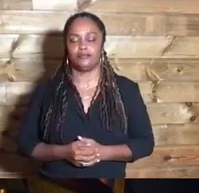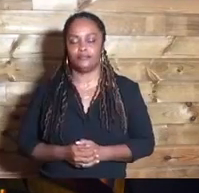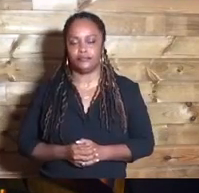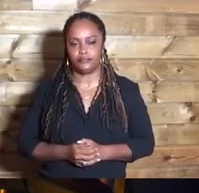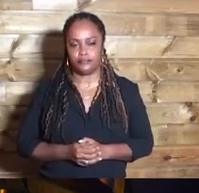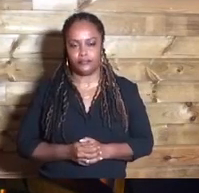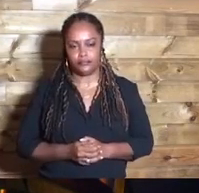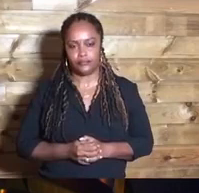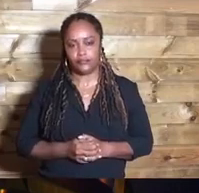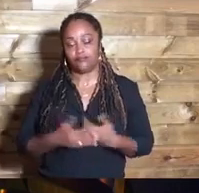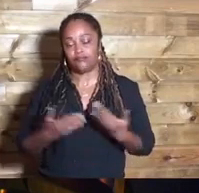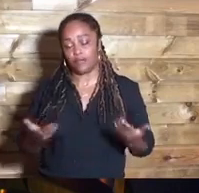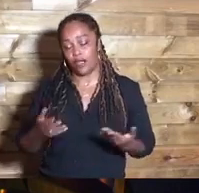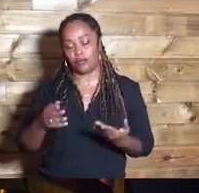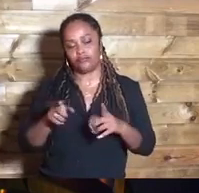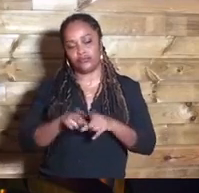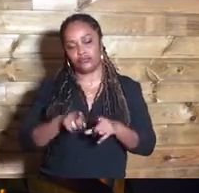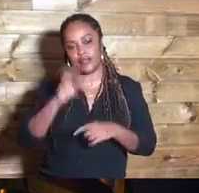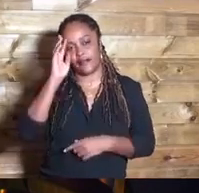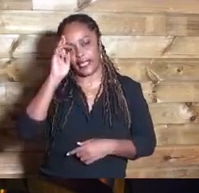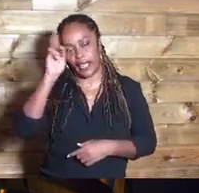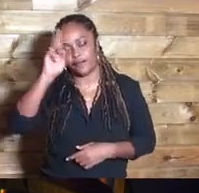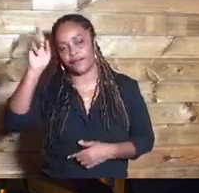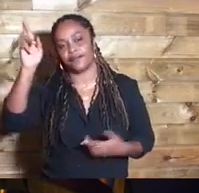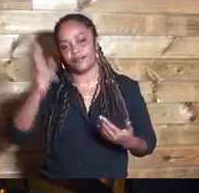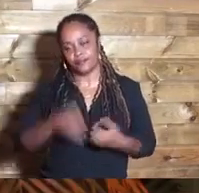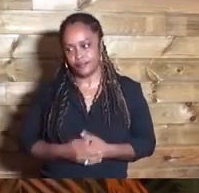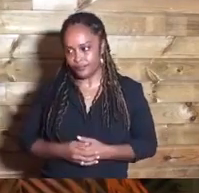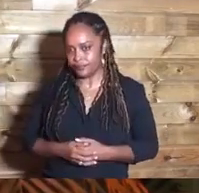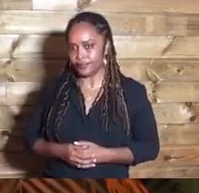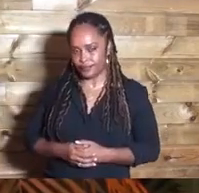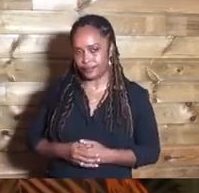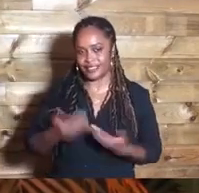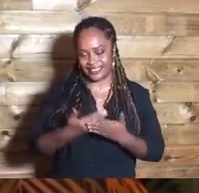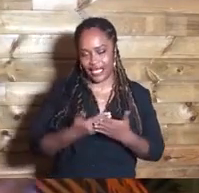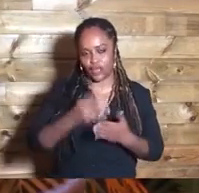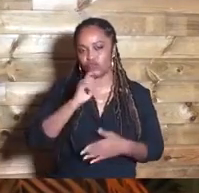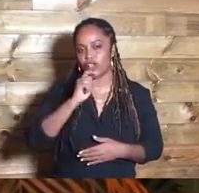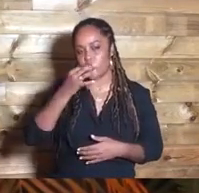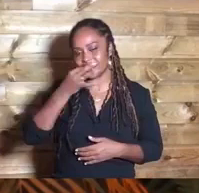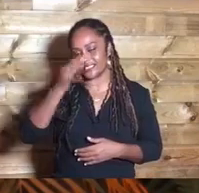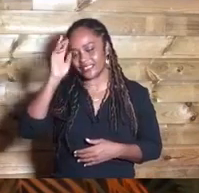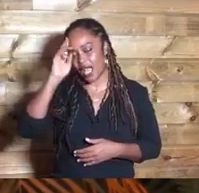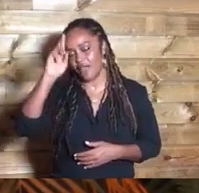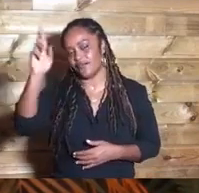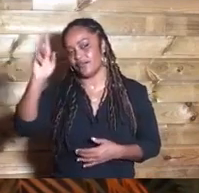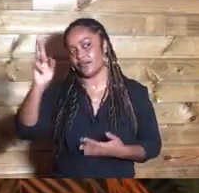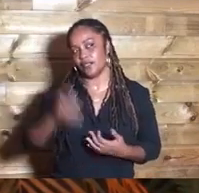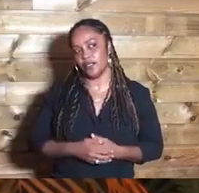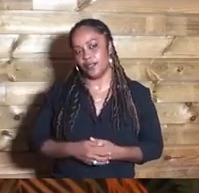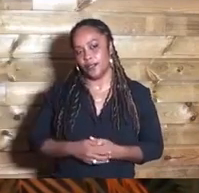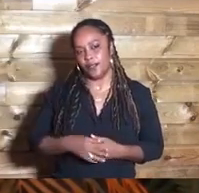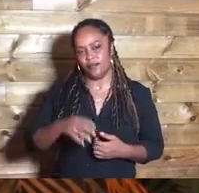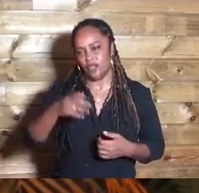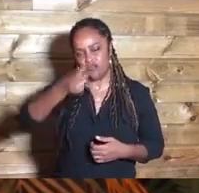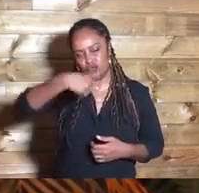Mais évidemment, ça c'était le rêve, c'était la direction, c'est ça Patricia criait effectivement, le rêve. Mais évidemment, dans tout ça, nous n'avons pas envie de